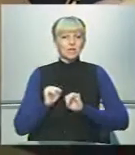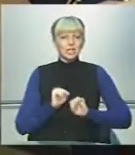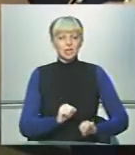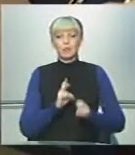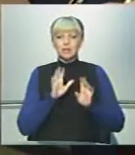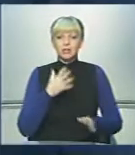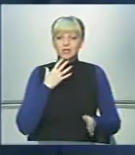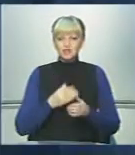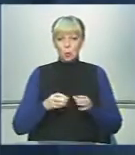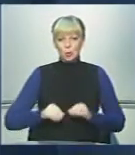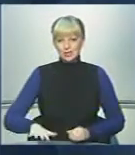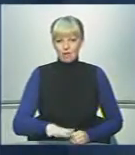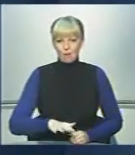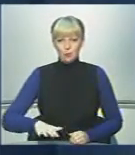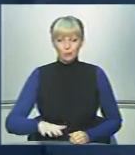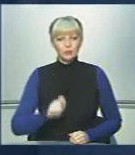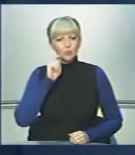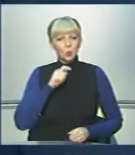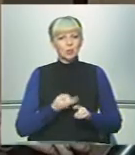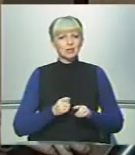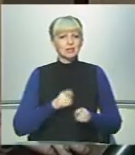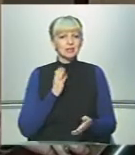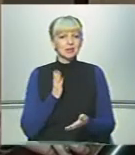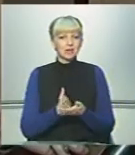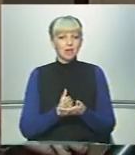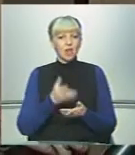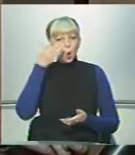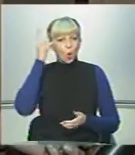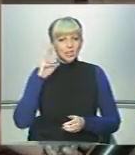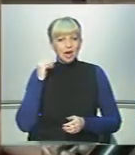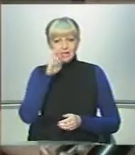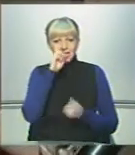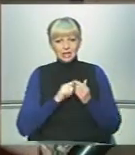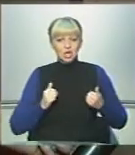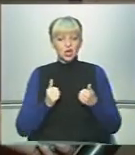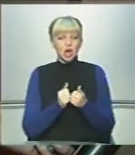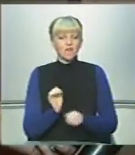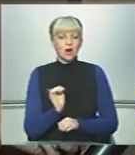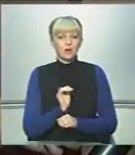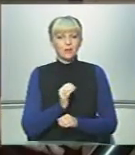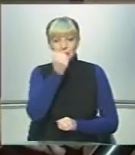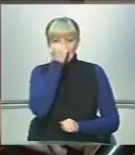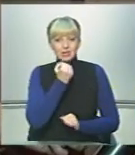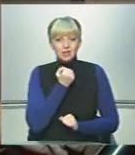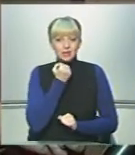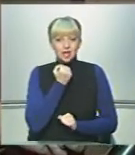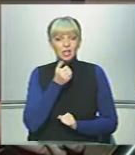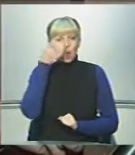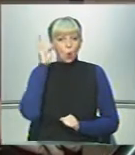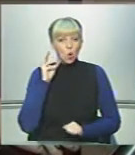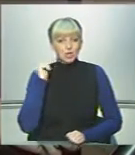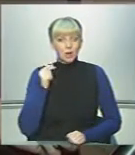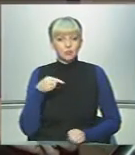не лише свою землю. Україна – це є козацька держава, і завдяки козакам